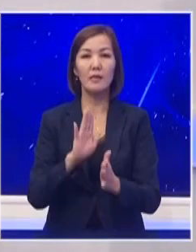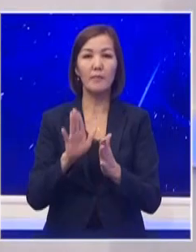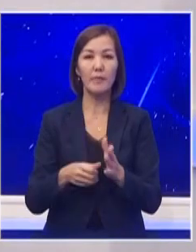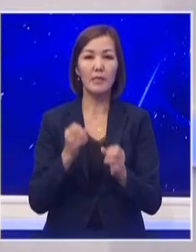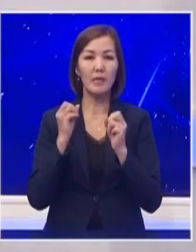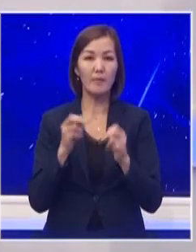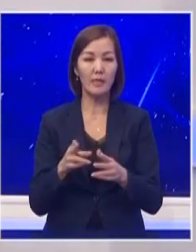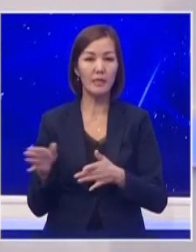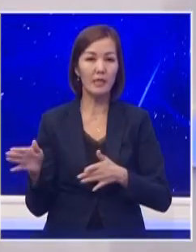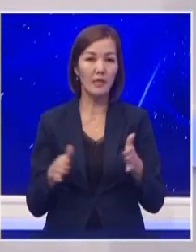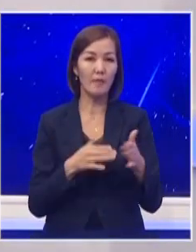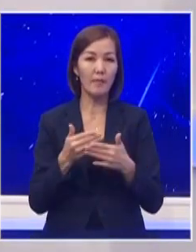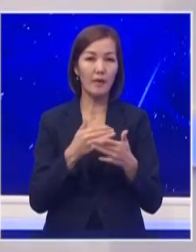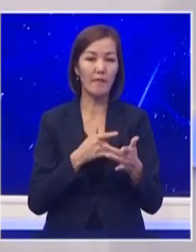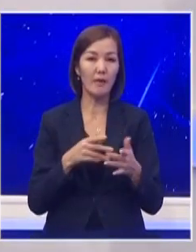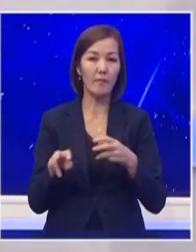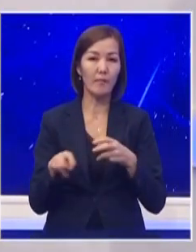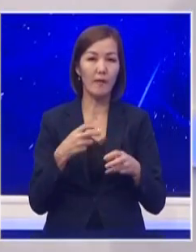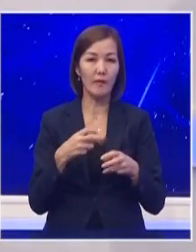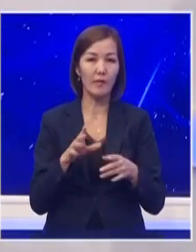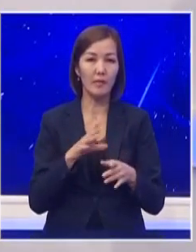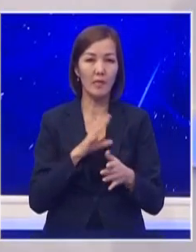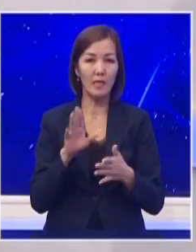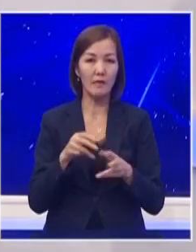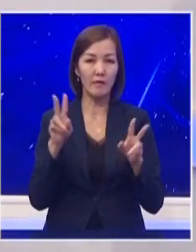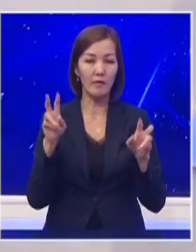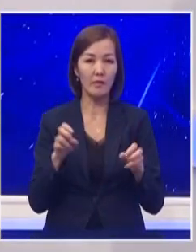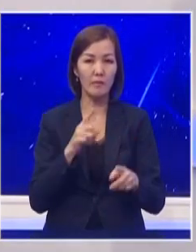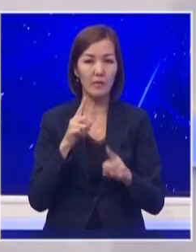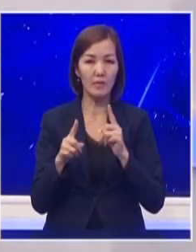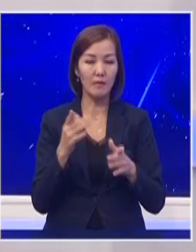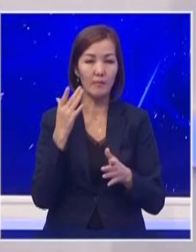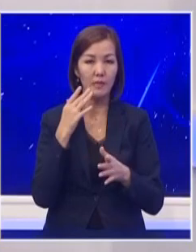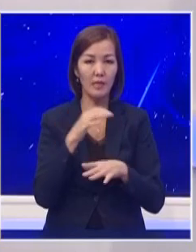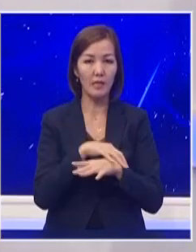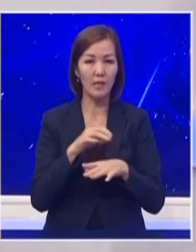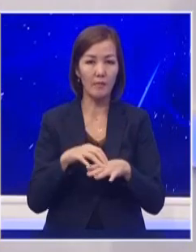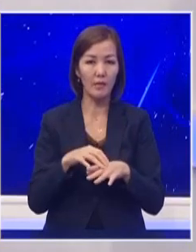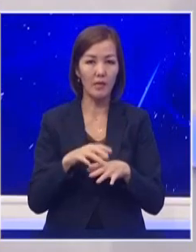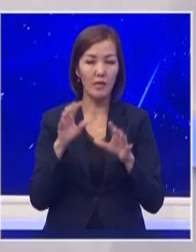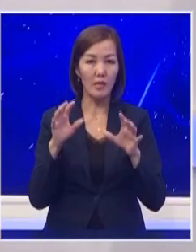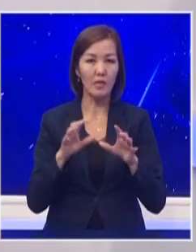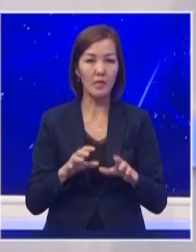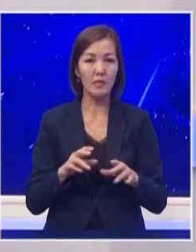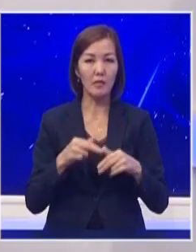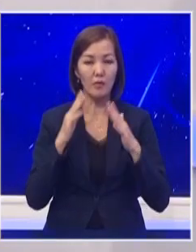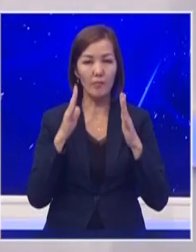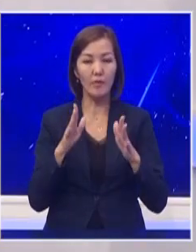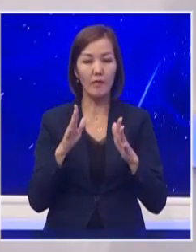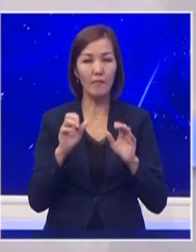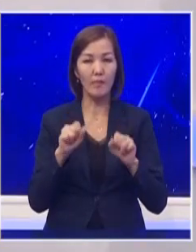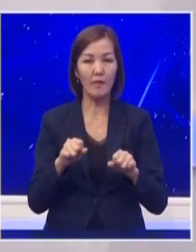безопасность на дорогах и профилактика правонарушений стали главными темами заседания постоянной комиссии о законности и соблюдении